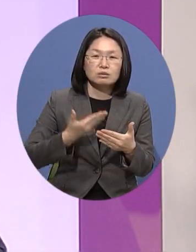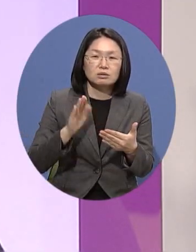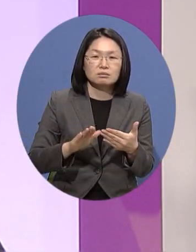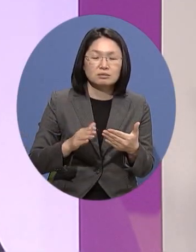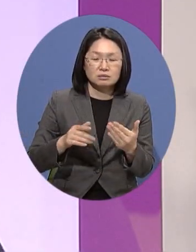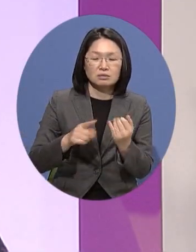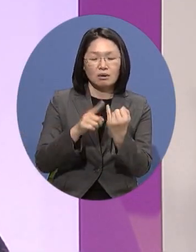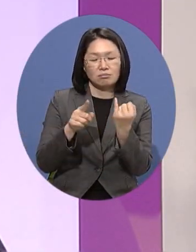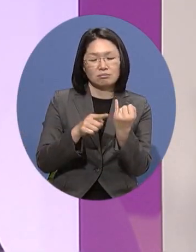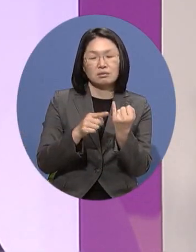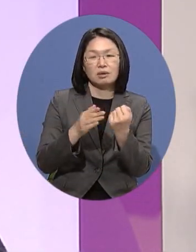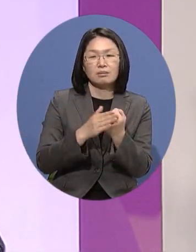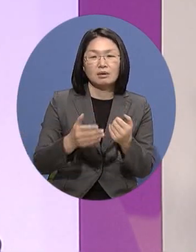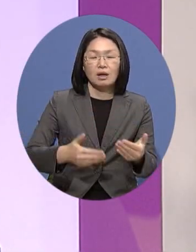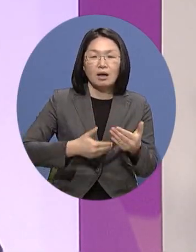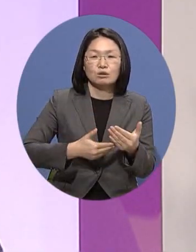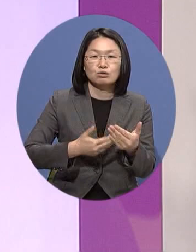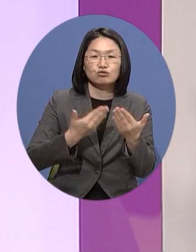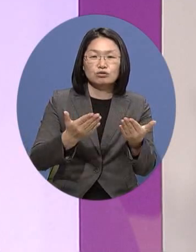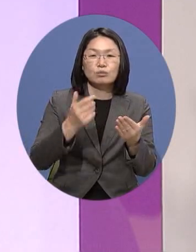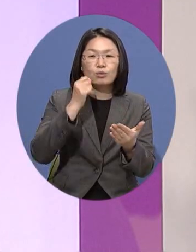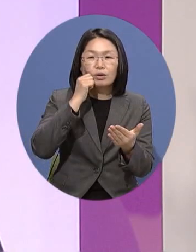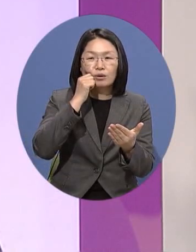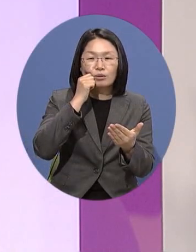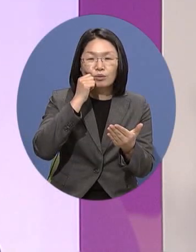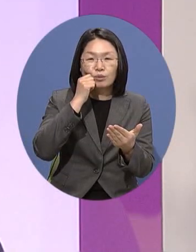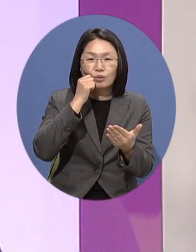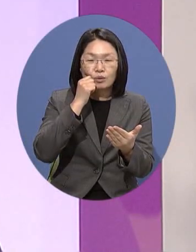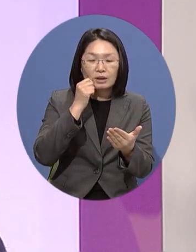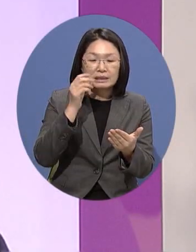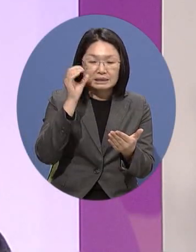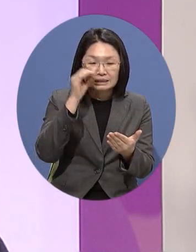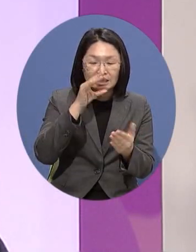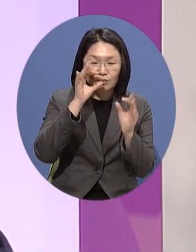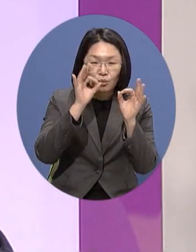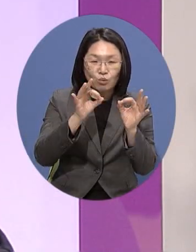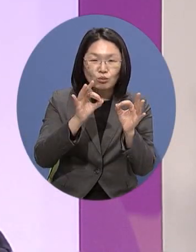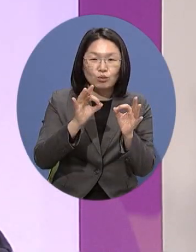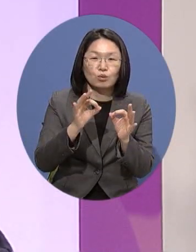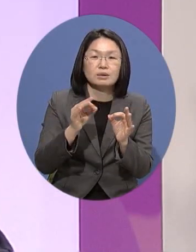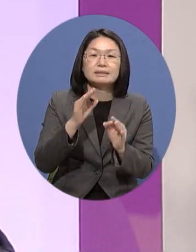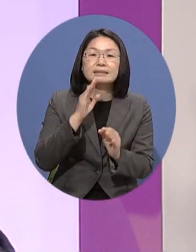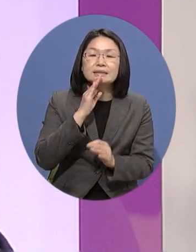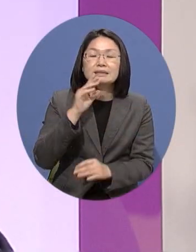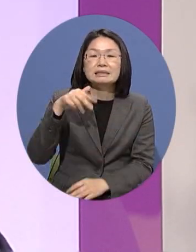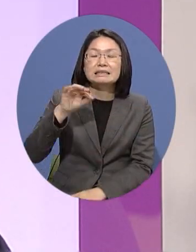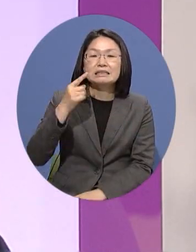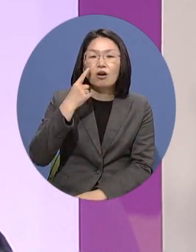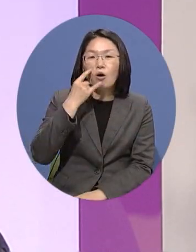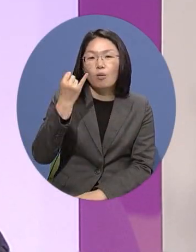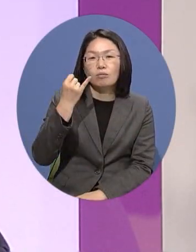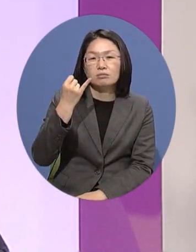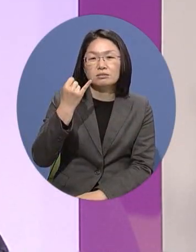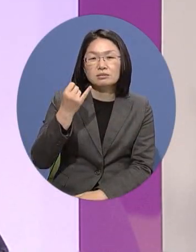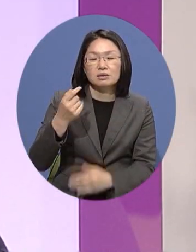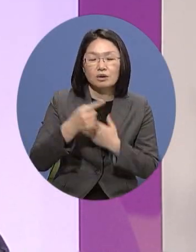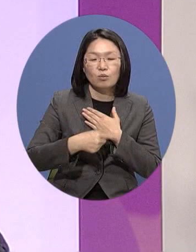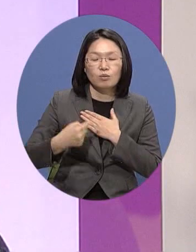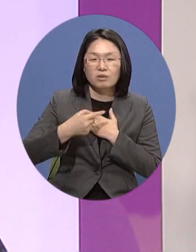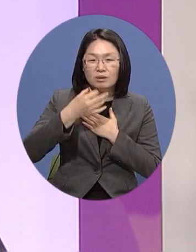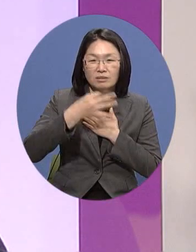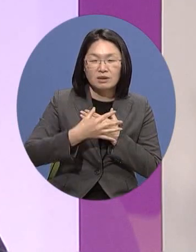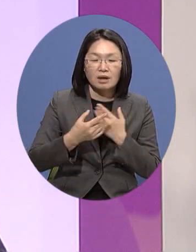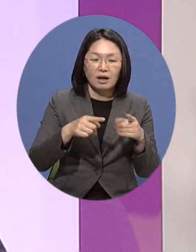안아주지 못하고 이제 거진 이렇게 앞에서만 이제 보기만 하고 이제 친정어머니가 몸이 힘드니까 오셔가지고 애기랑 같이 자주고